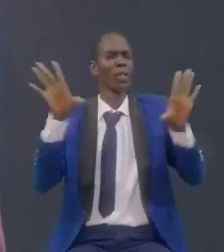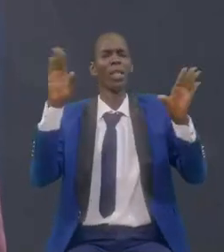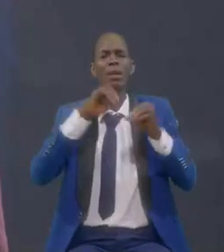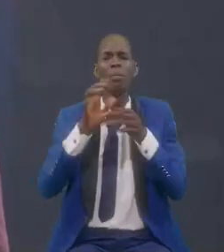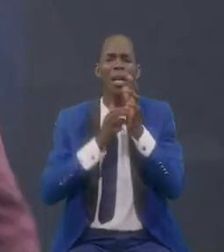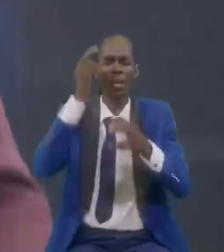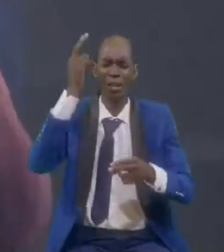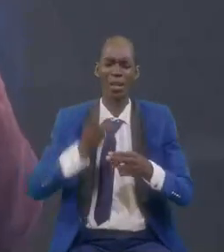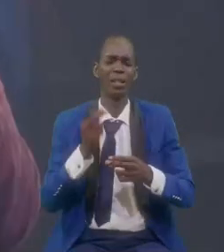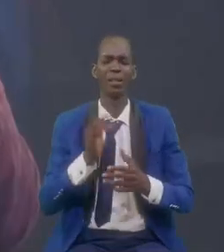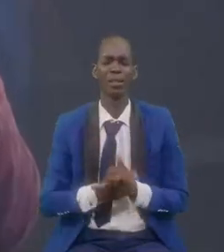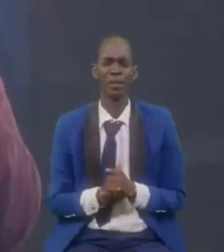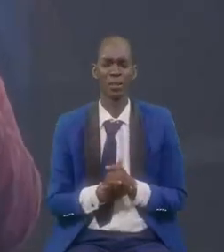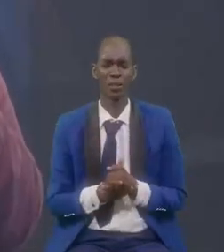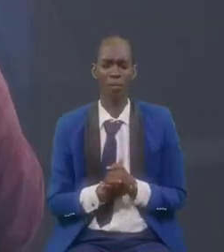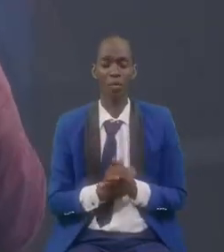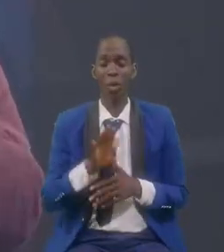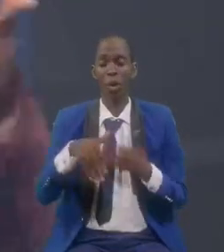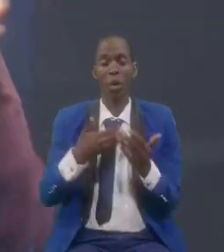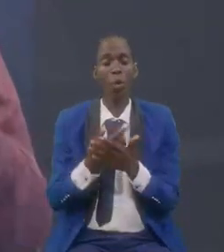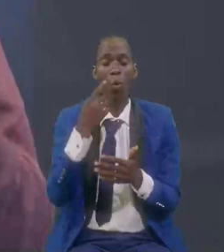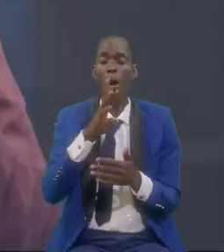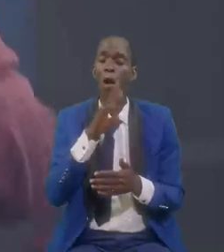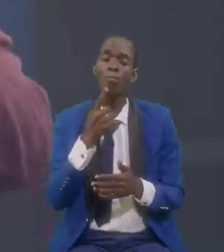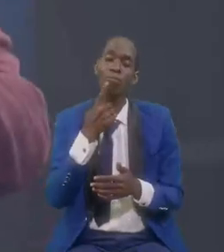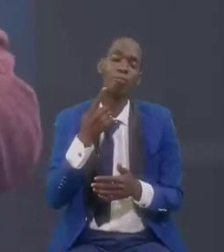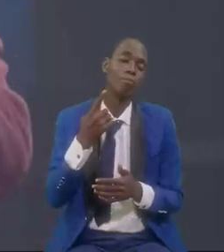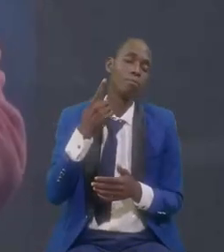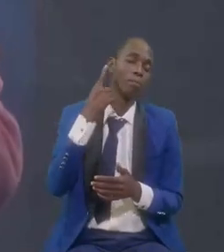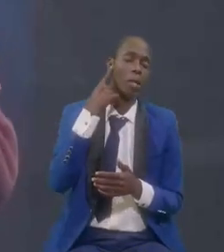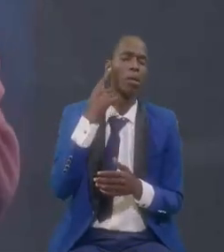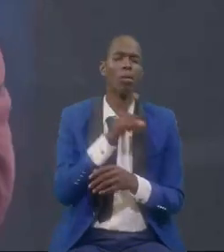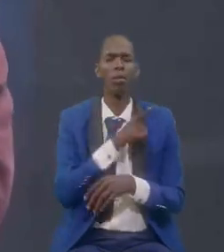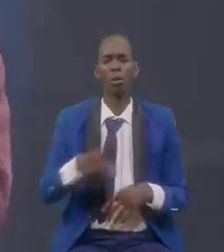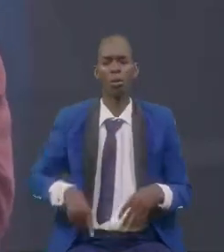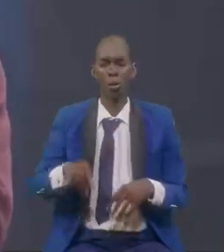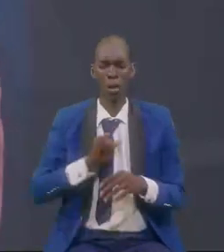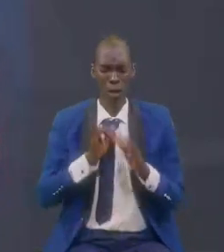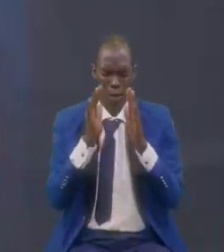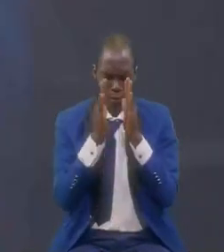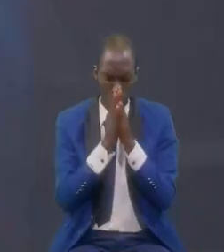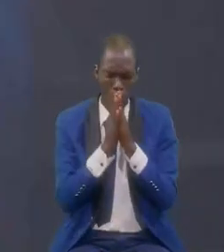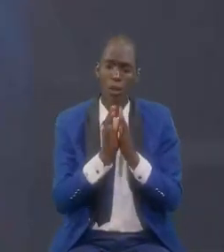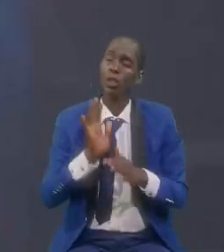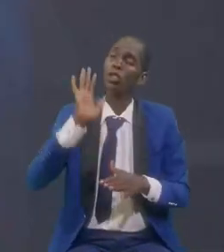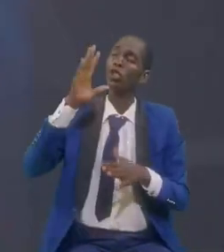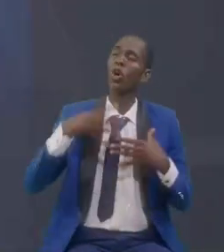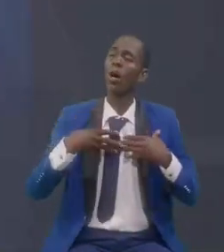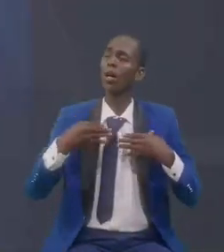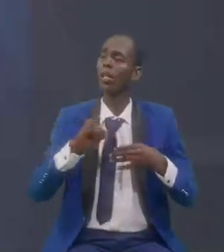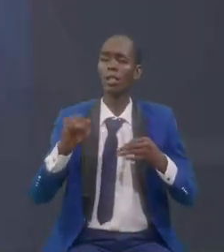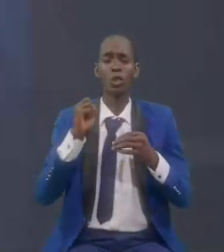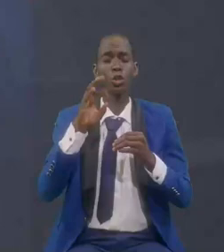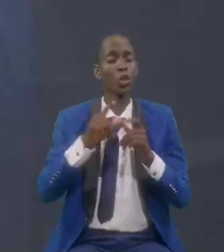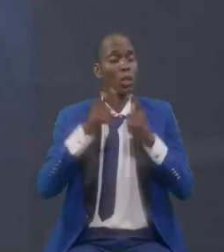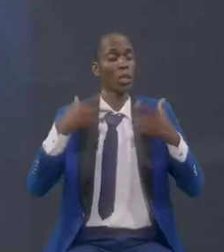de Jésus. Que ceux qui sont sourds et muets, Seigneur, je prie, que que ta guérison, si grande